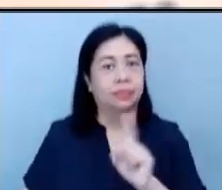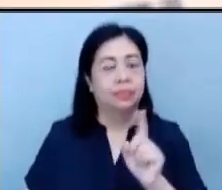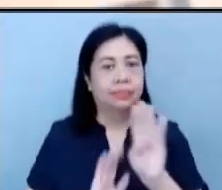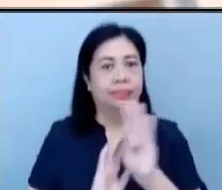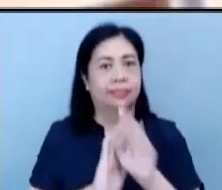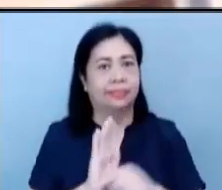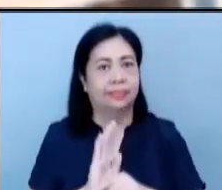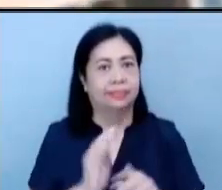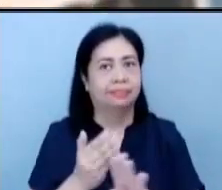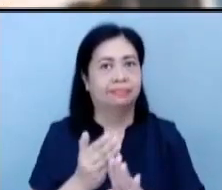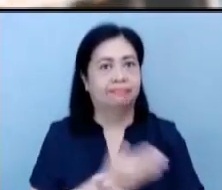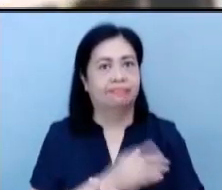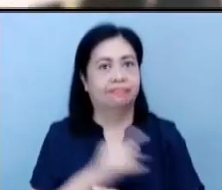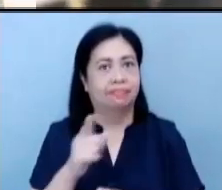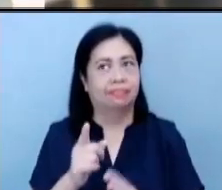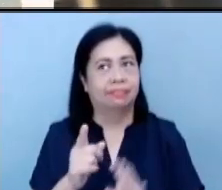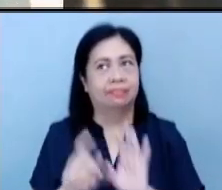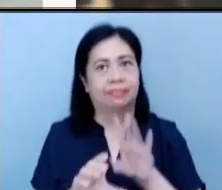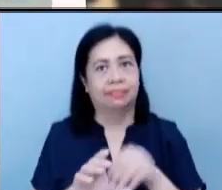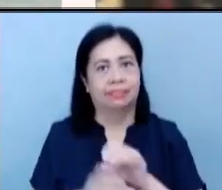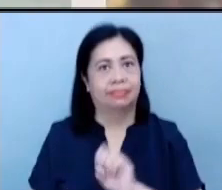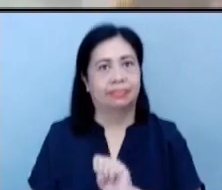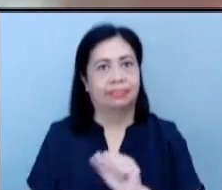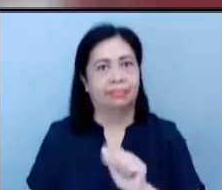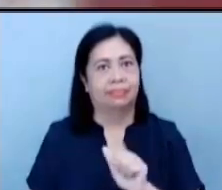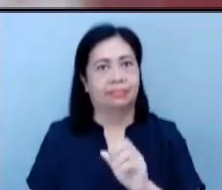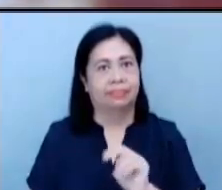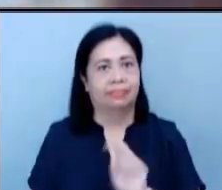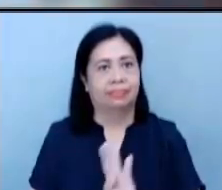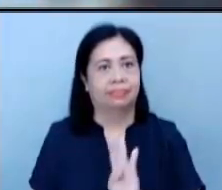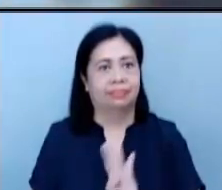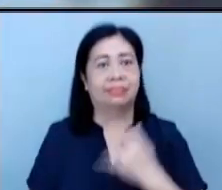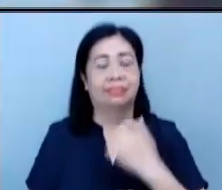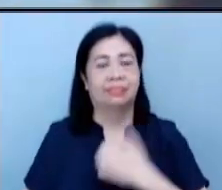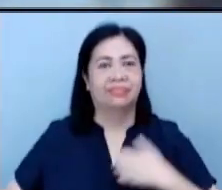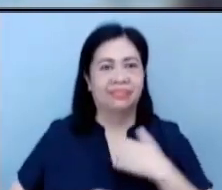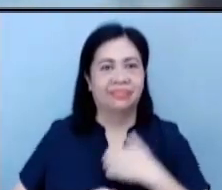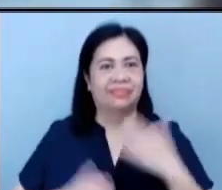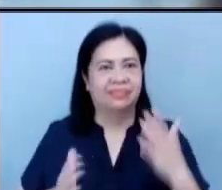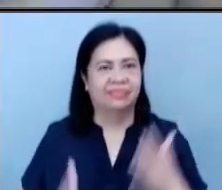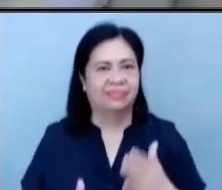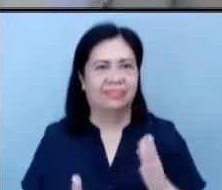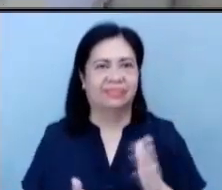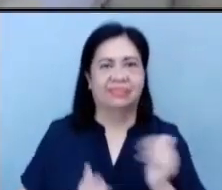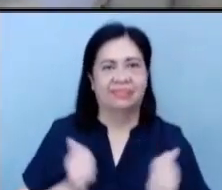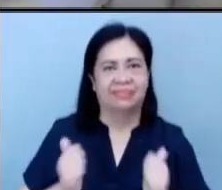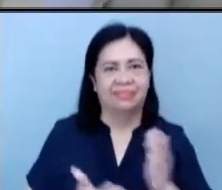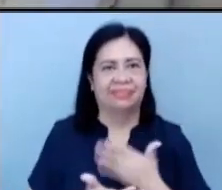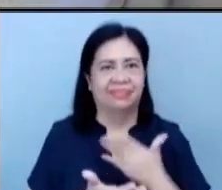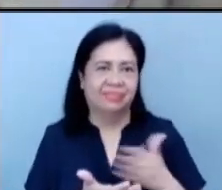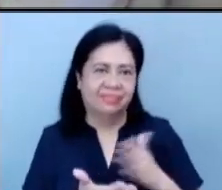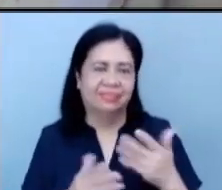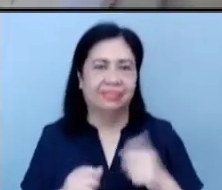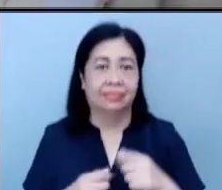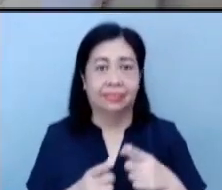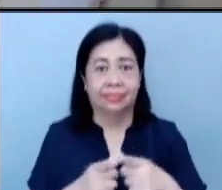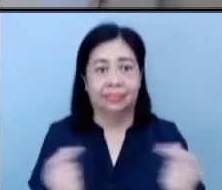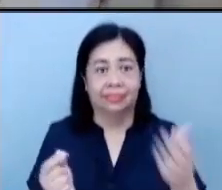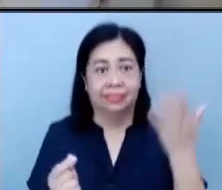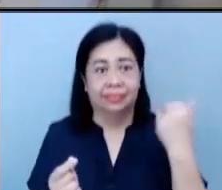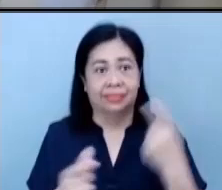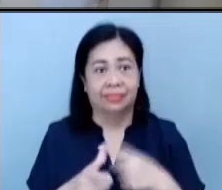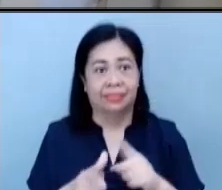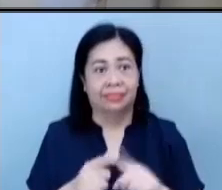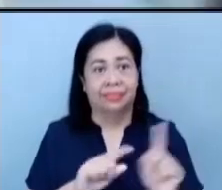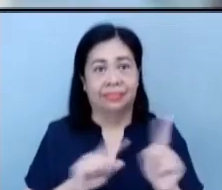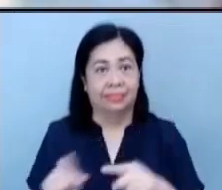before ka pumasok sa salon business? Entertainer. So bilang isa kang entertainer sa Japan, bigla kang pumasok, umuwi